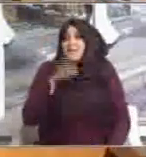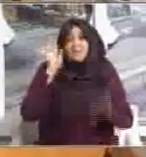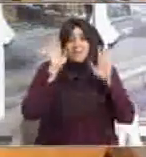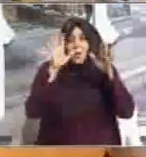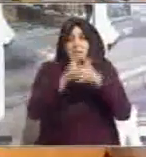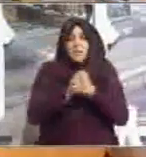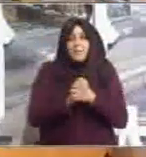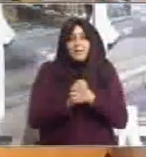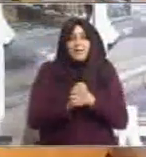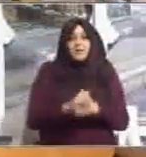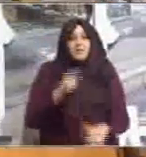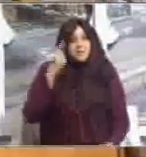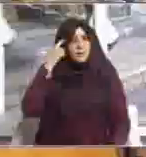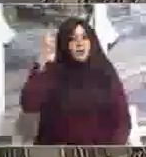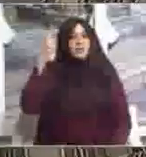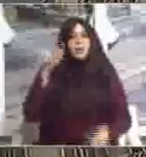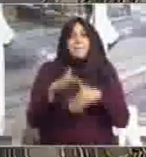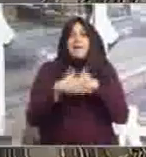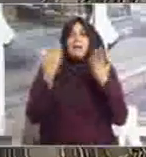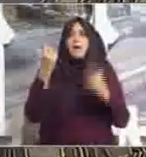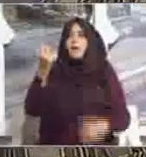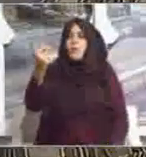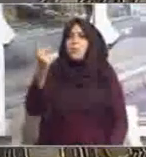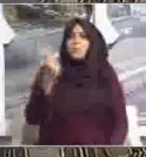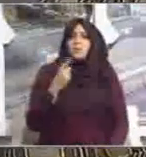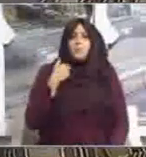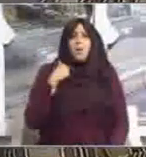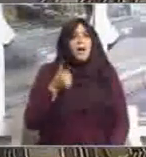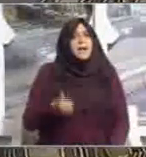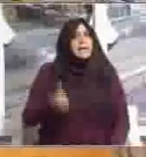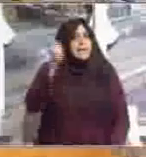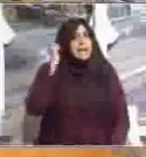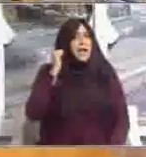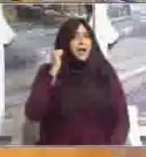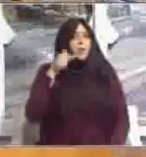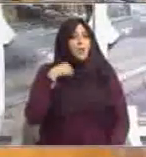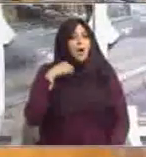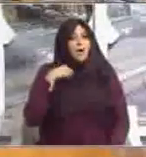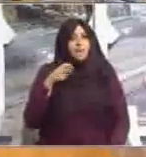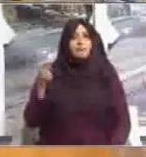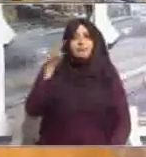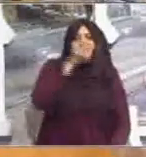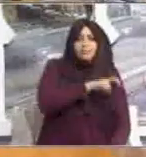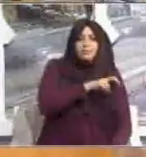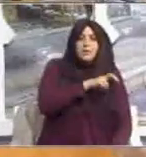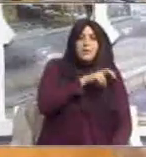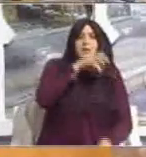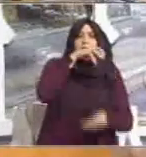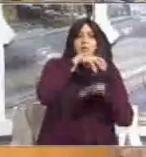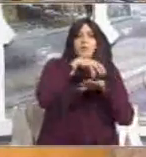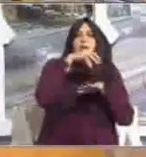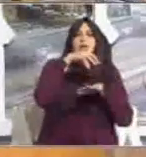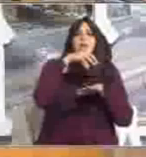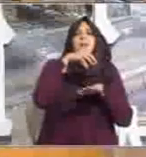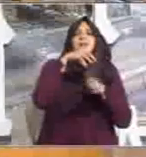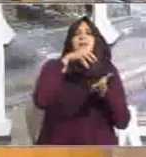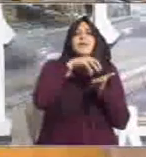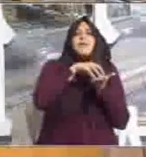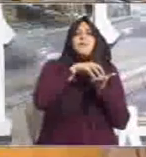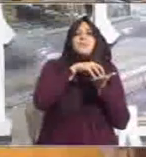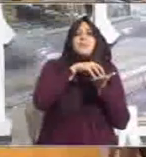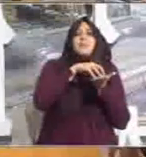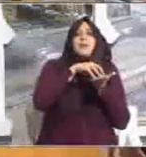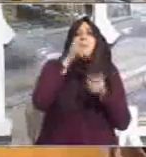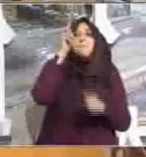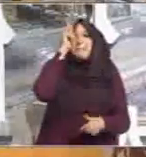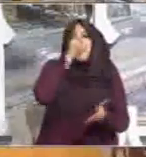عليه وسلم. صورت يجي الصباح يقول لهم البارح كنت في بيت المقدس وجيت. يعني شيء غريب جدا.